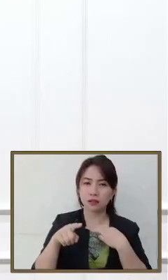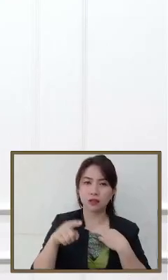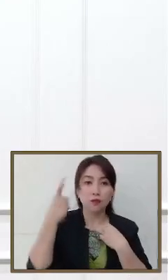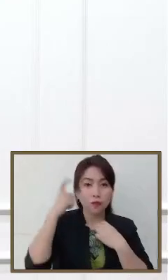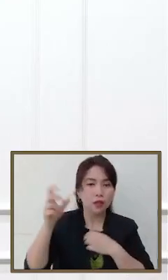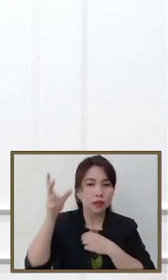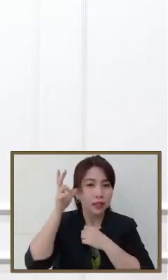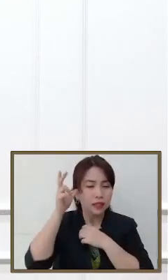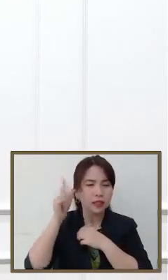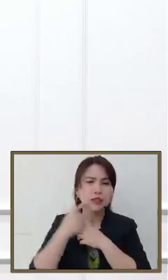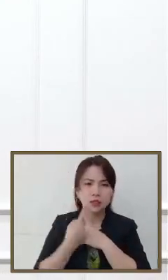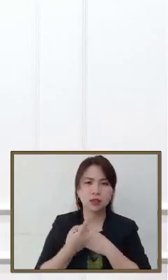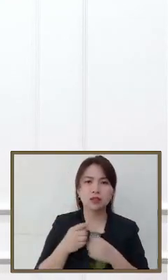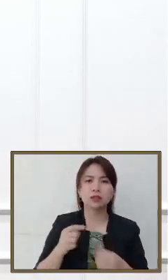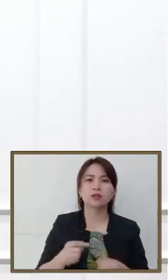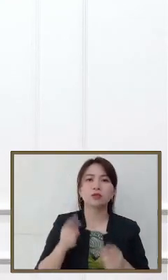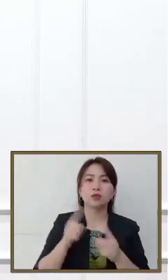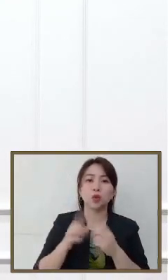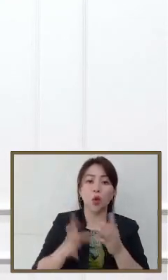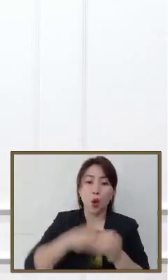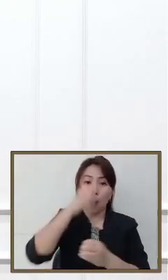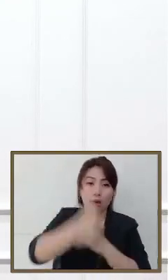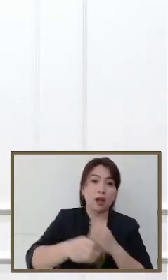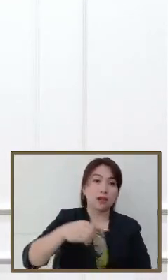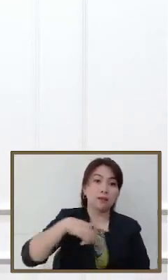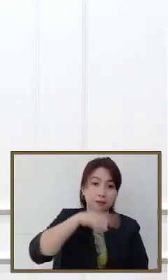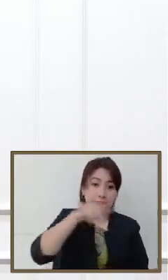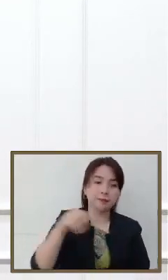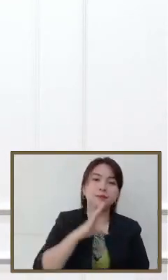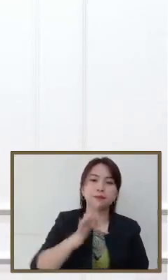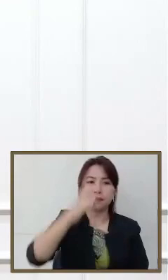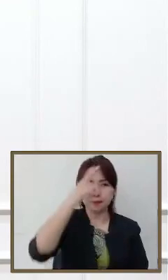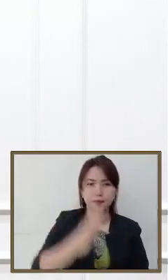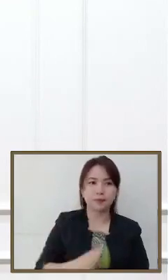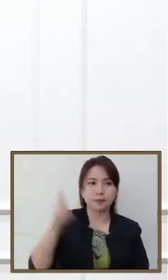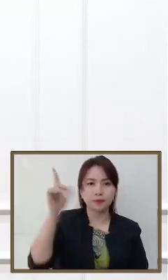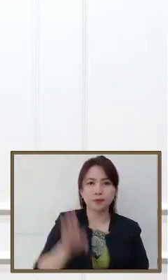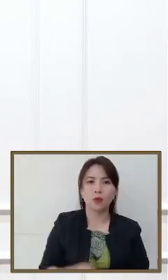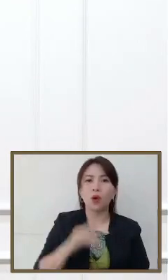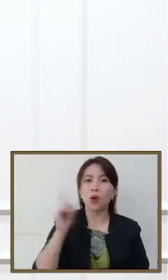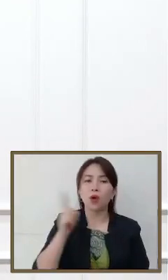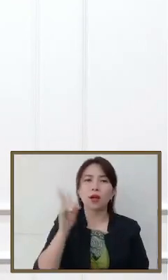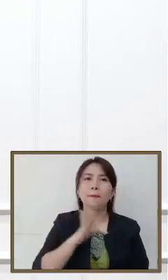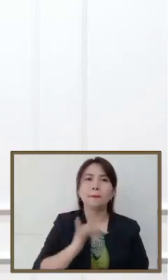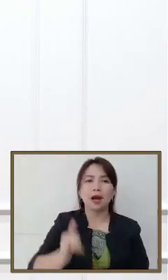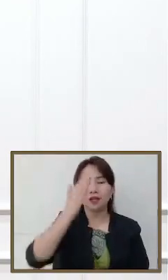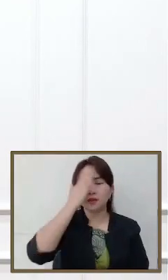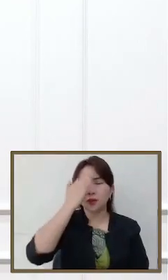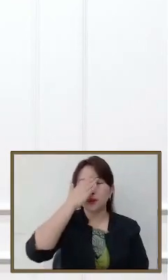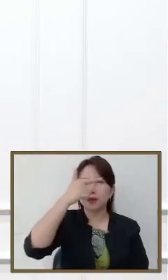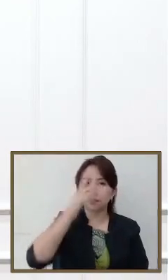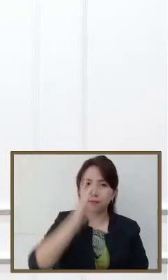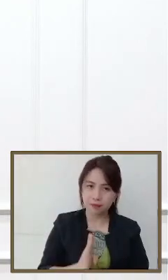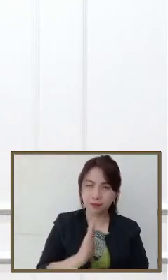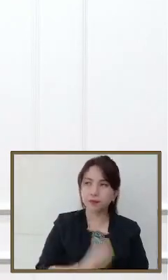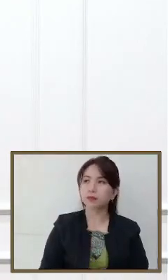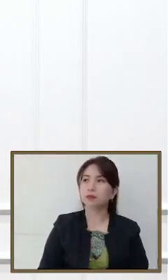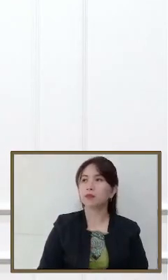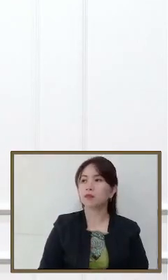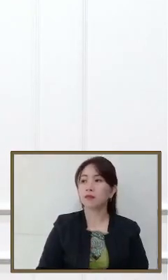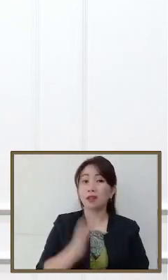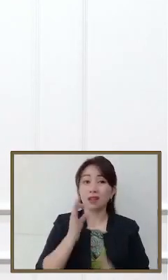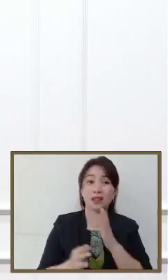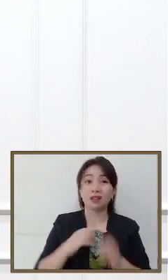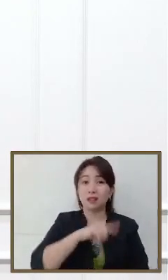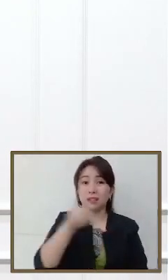diyablo mga kapatid ay ma- overpower natin by the grace of God kundi sa pagkakilala lamang sa Diyos kung sa atin lang